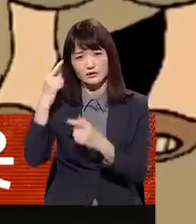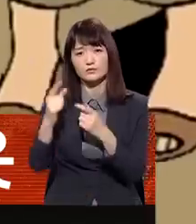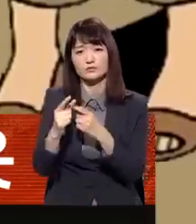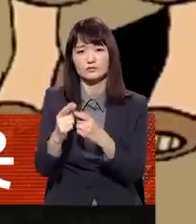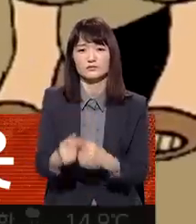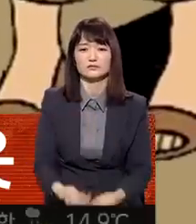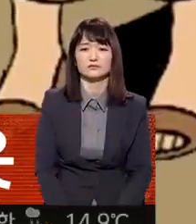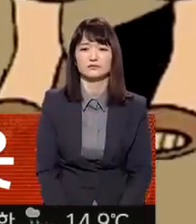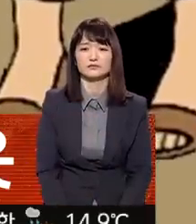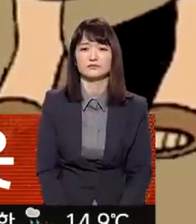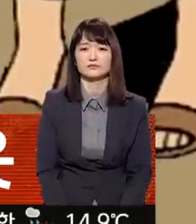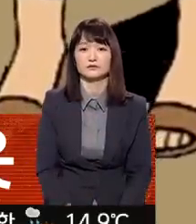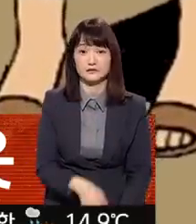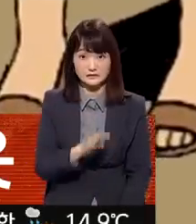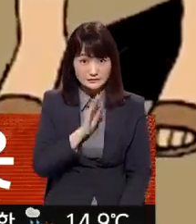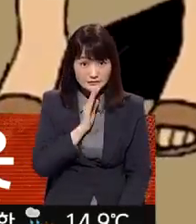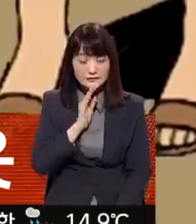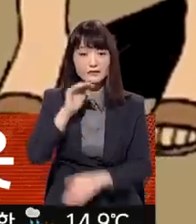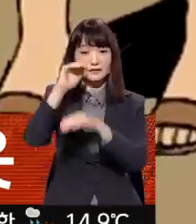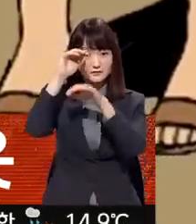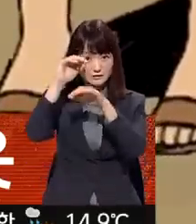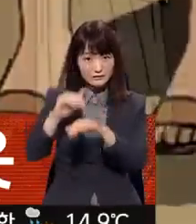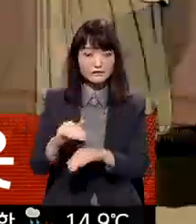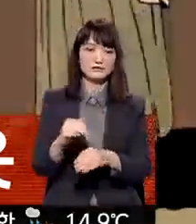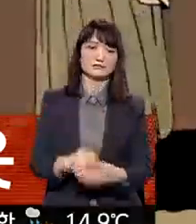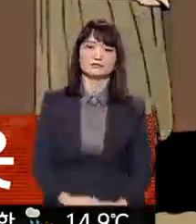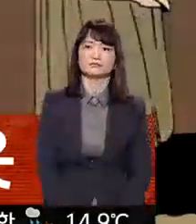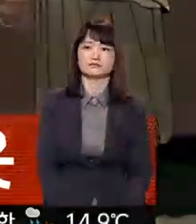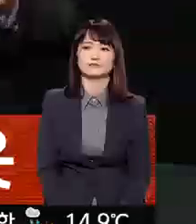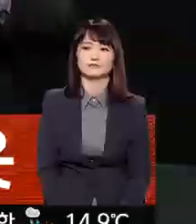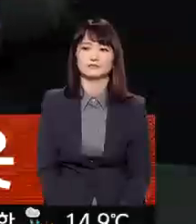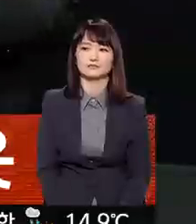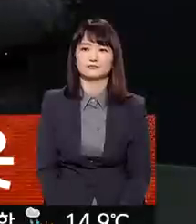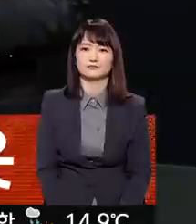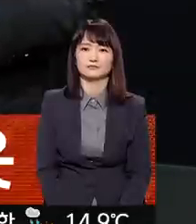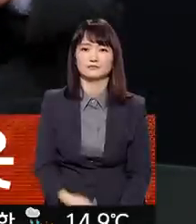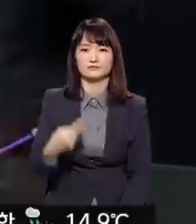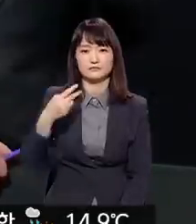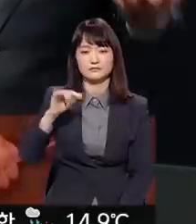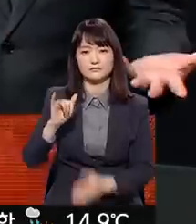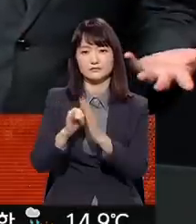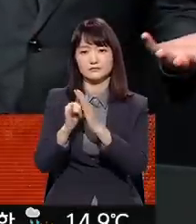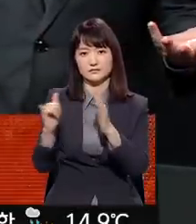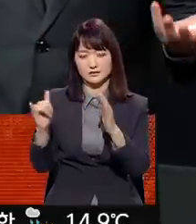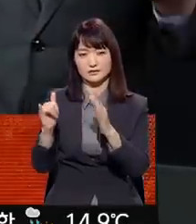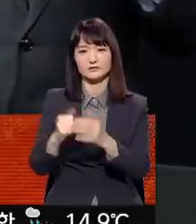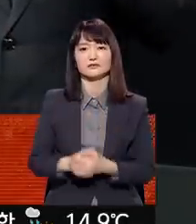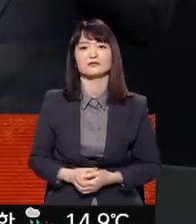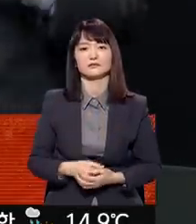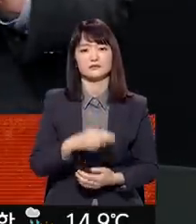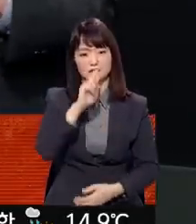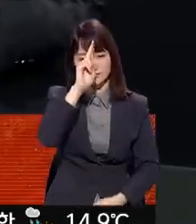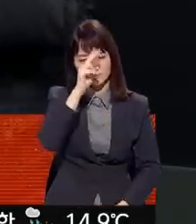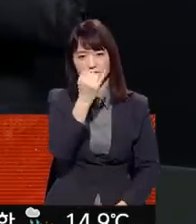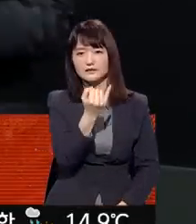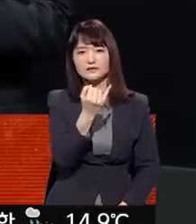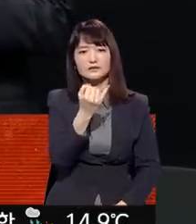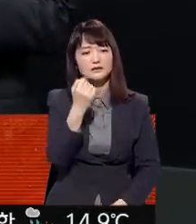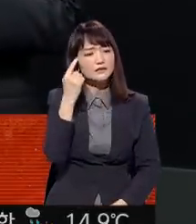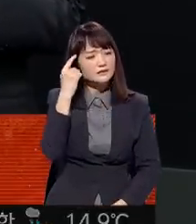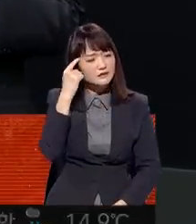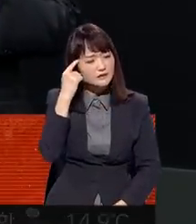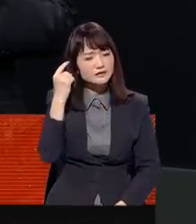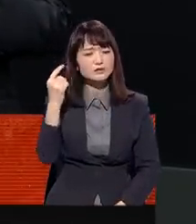합니다. 예. 이 실제 상황입니다. 자, 이 사연을 제보해 주신 이 사방 가족께서 우리 박상희 소장님 의견을 듣고 싶다고